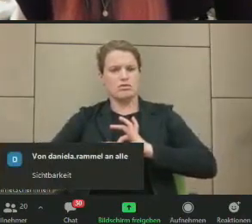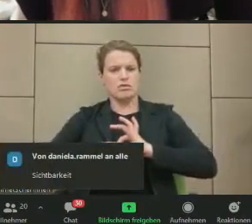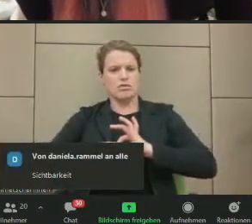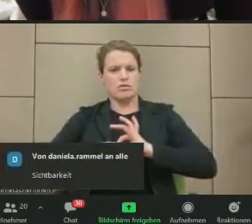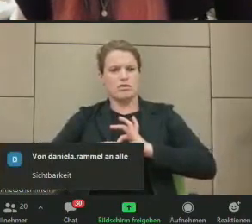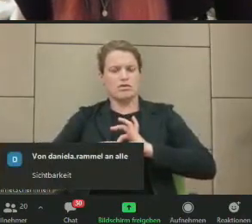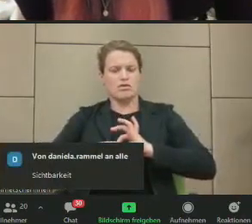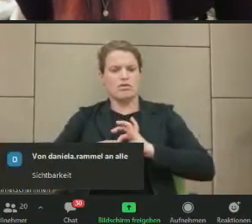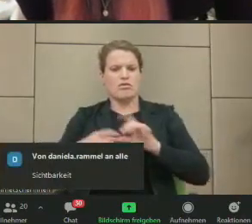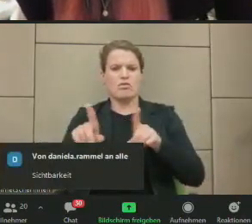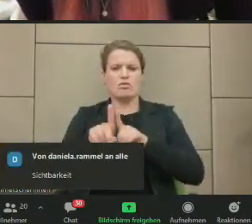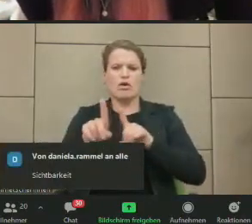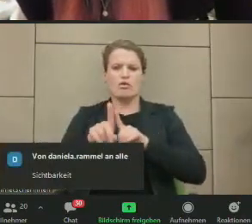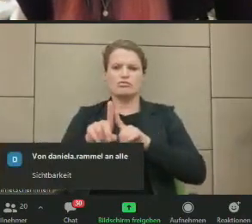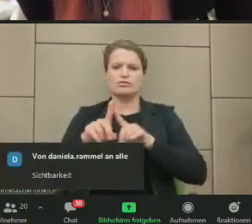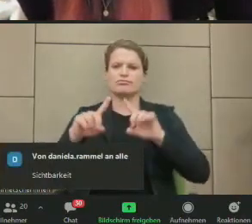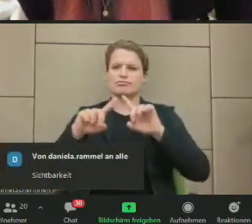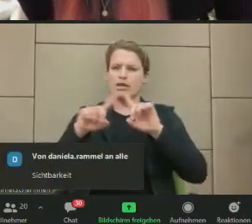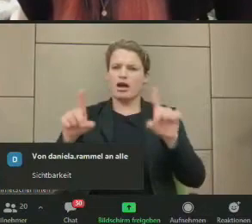anderen zu sagen,